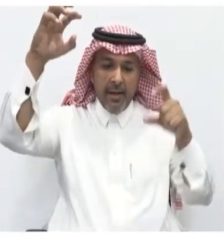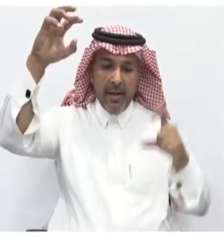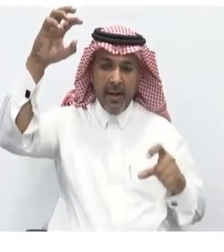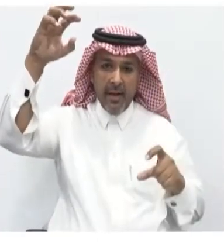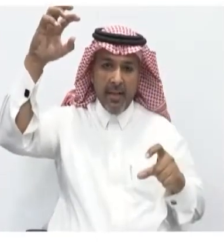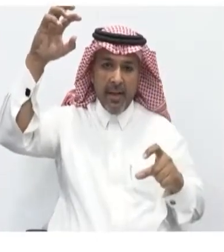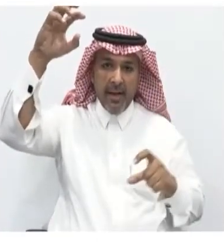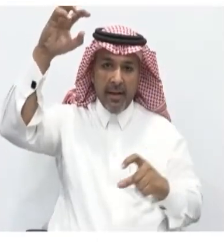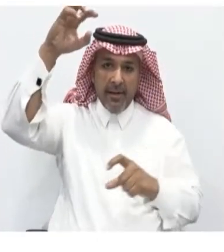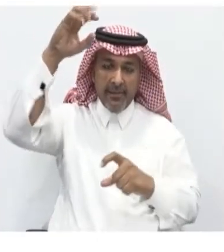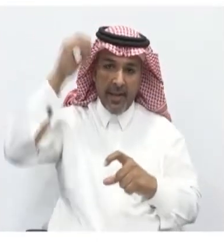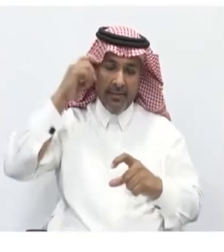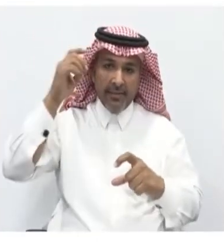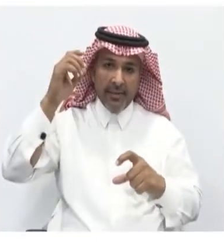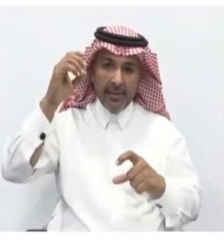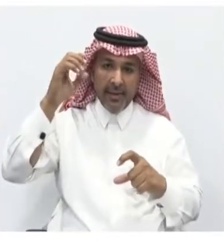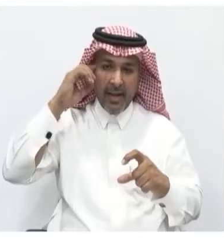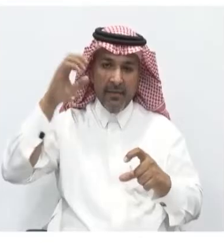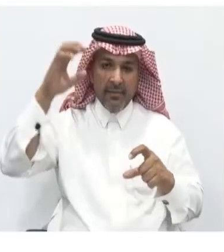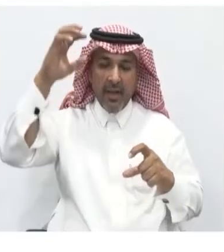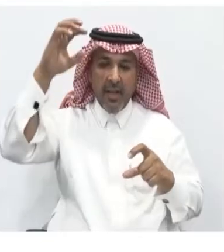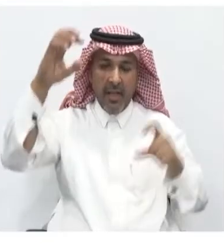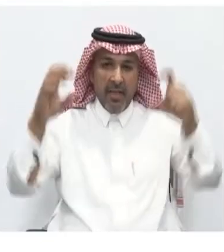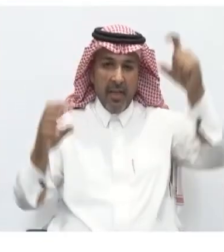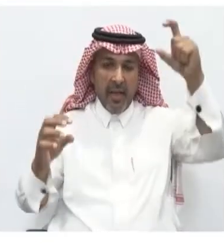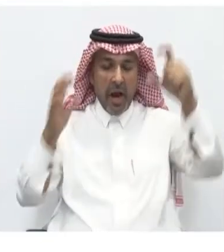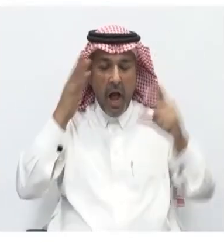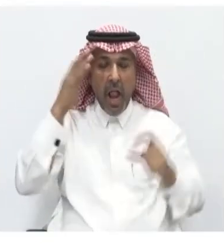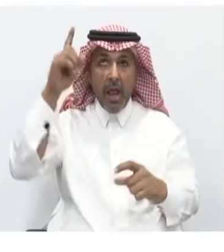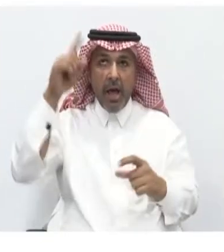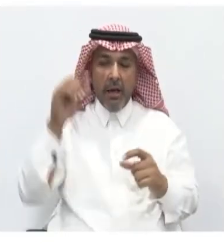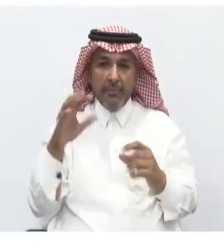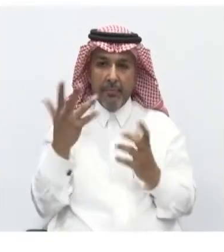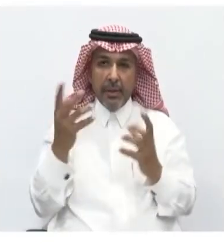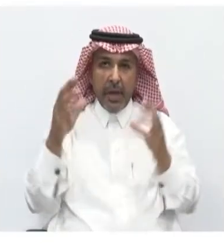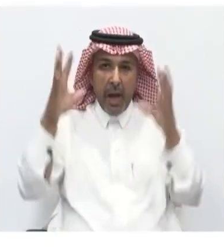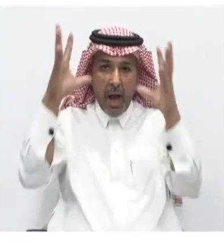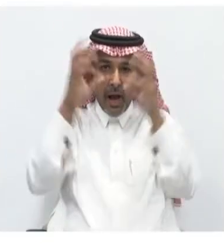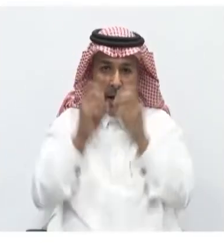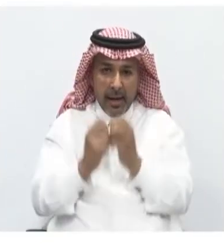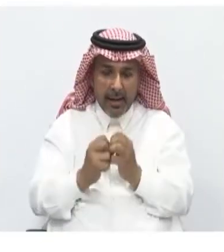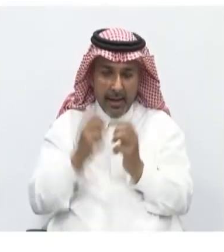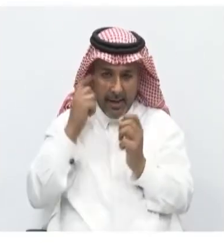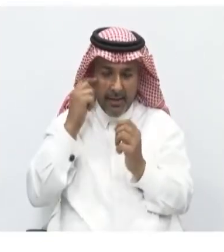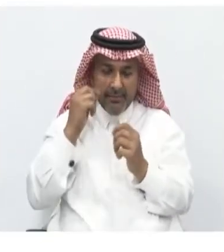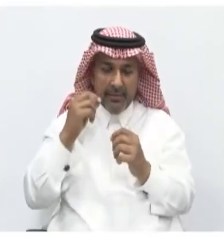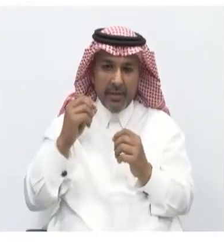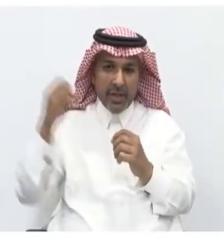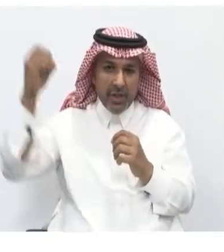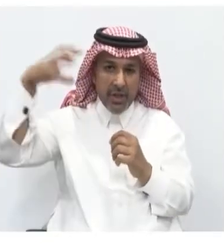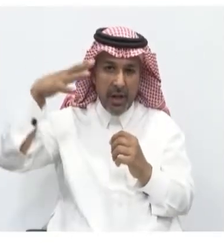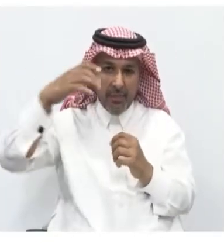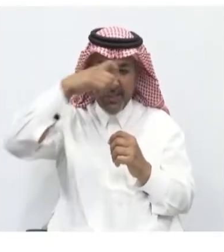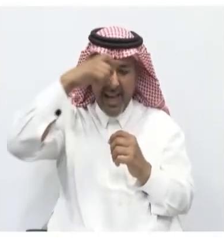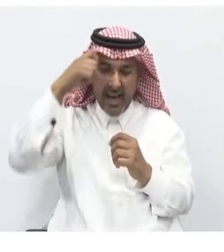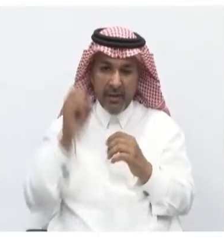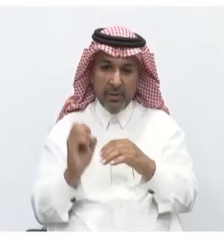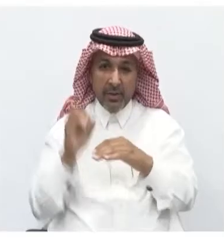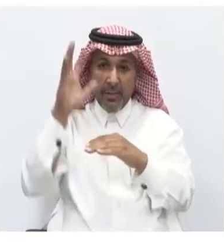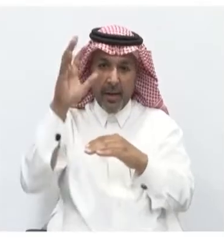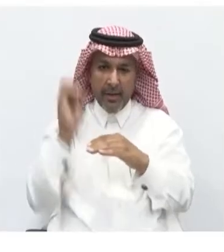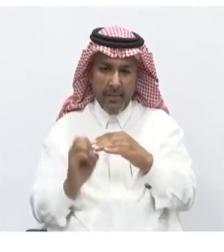الرمل المحسوبه ومحدده ايضا في الايه ان كل شيء خلقناه بقدر